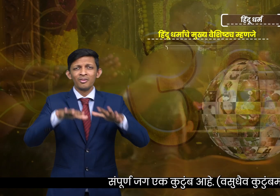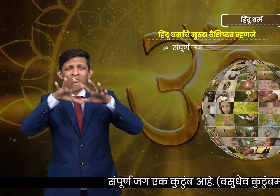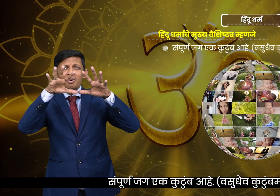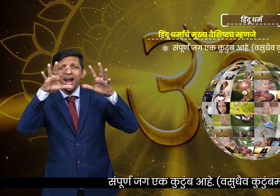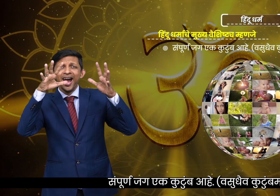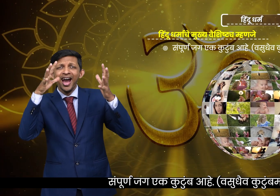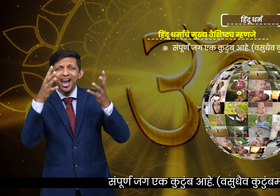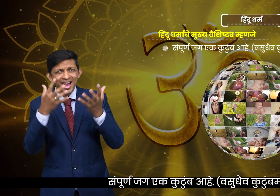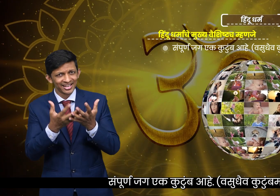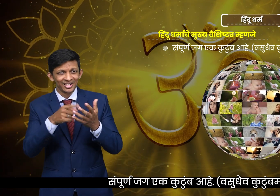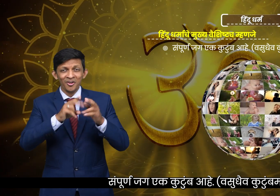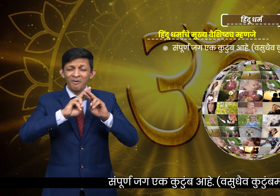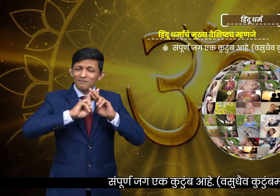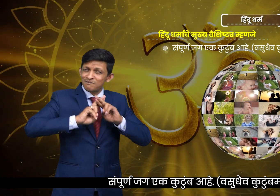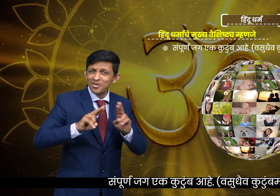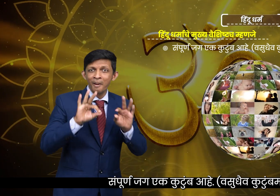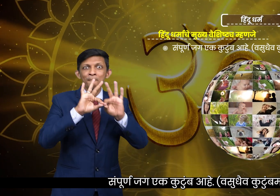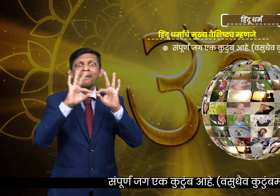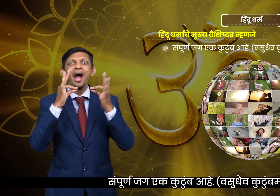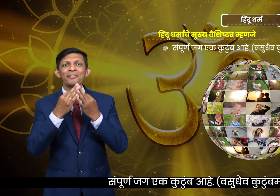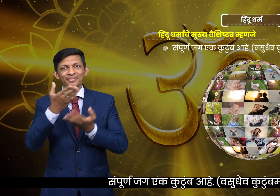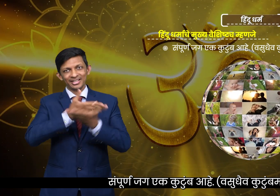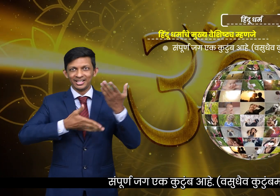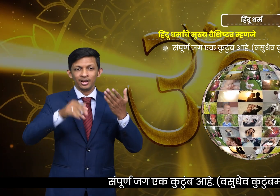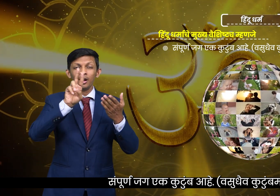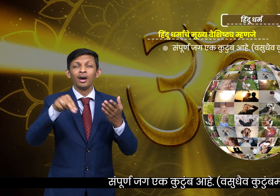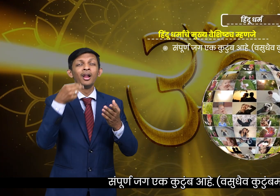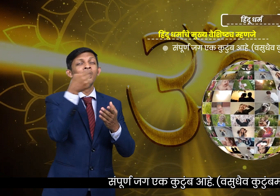संपूर्ण जग एक कुटुंब आहे. वसुधैवकम कुटुंबकम.